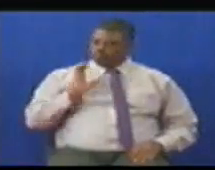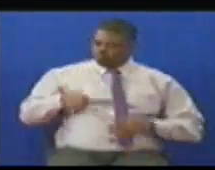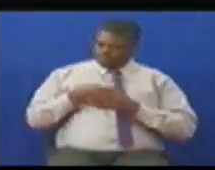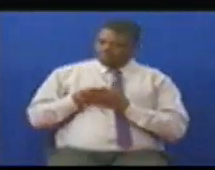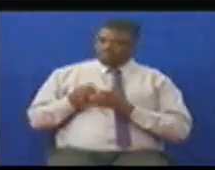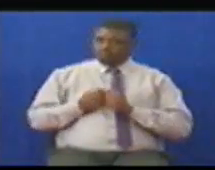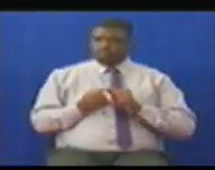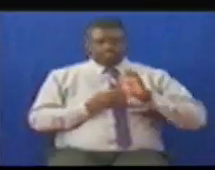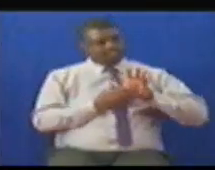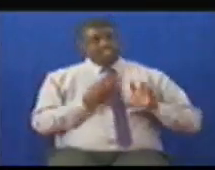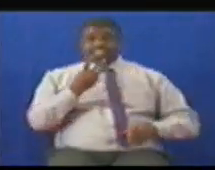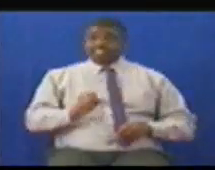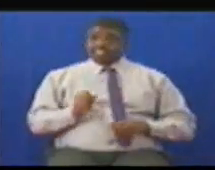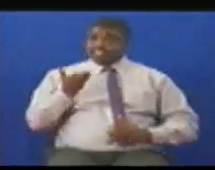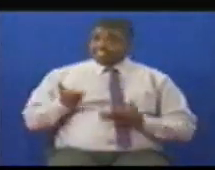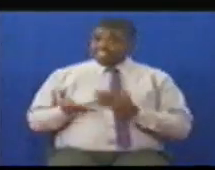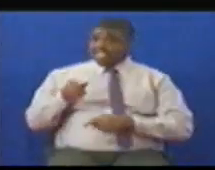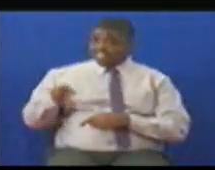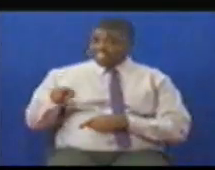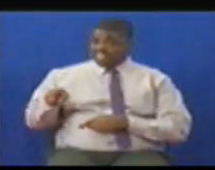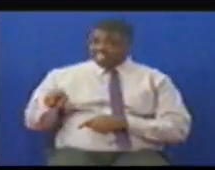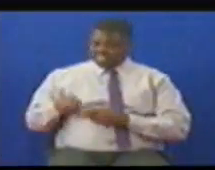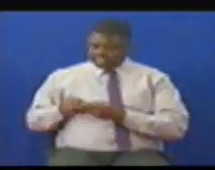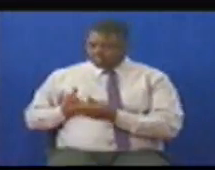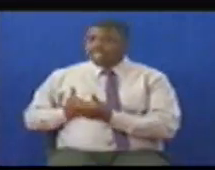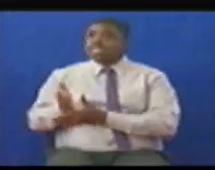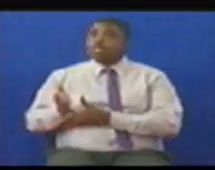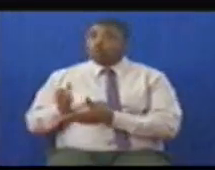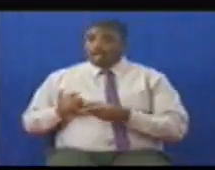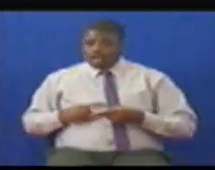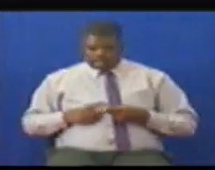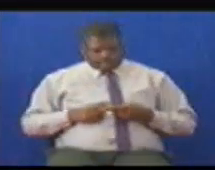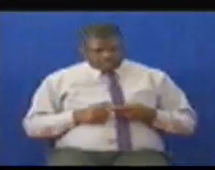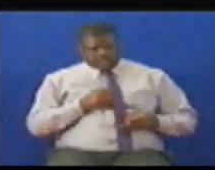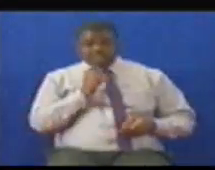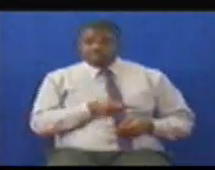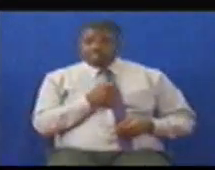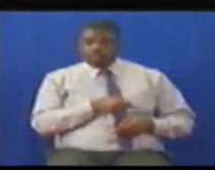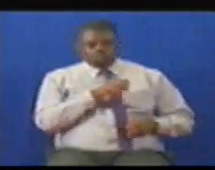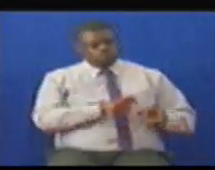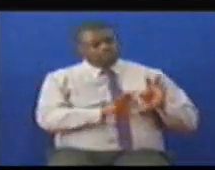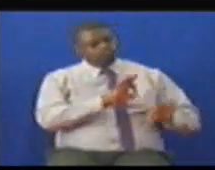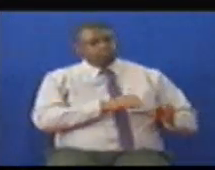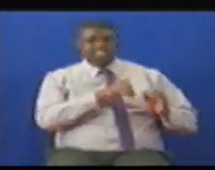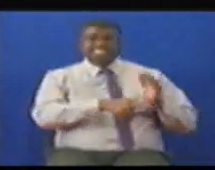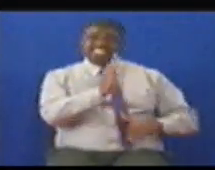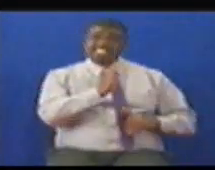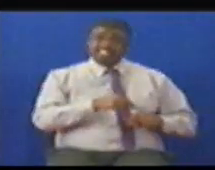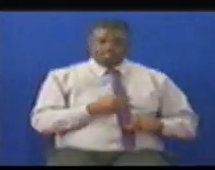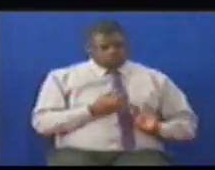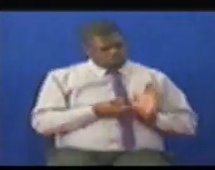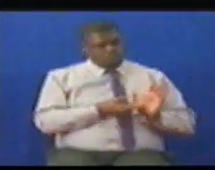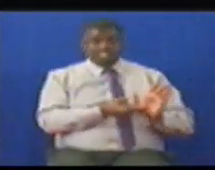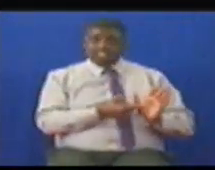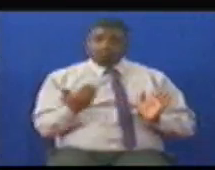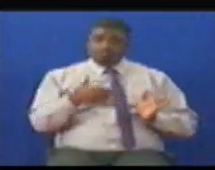2020 na kiasi ambacho kilichoidhinishwa. Mheshimiwa Spika, uchambuzi zaidi umebainisha kwamba hadi kufikia